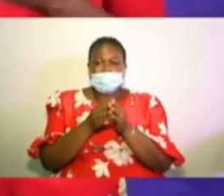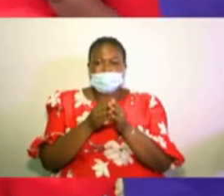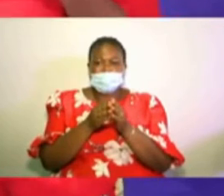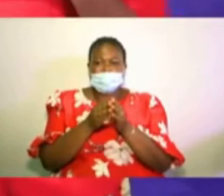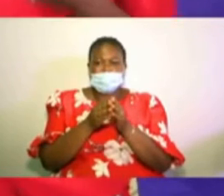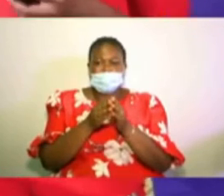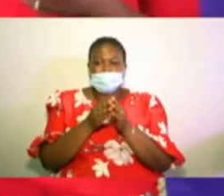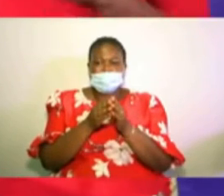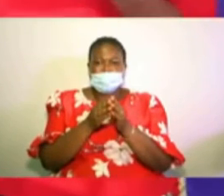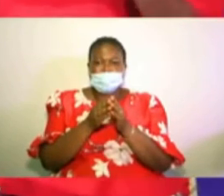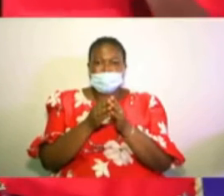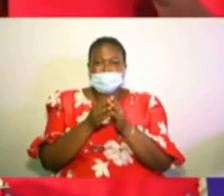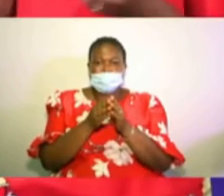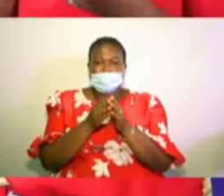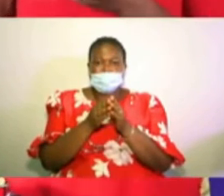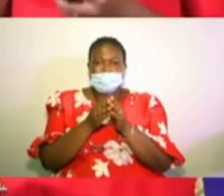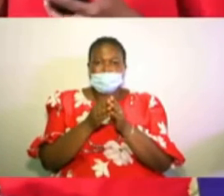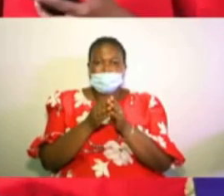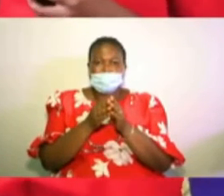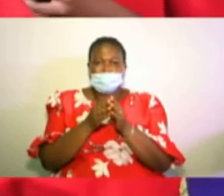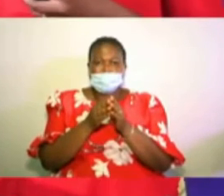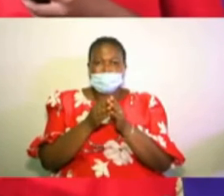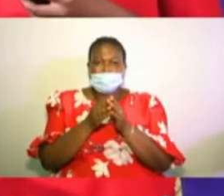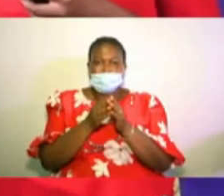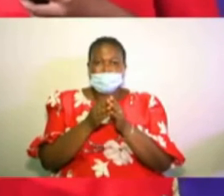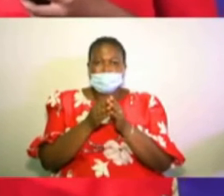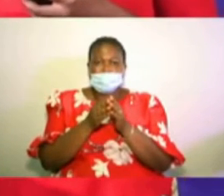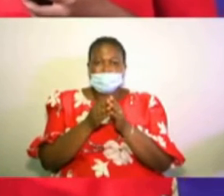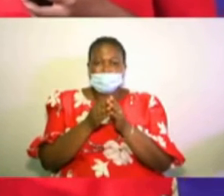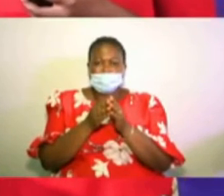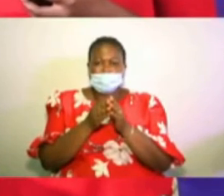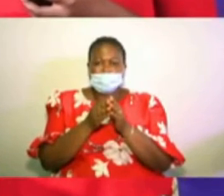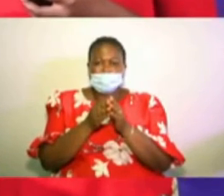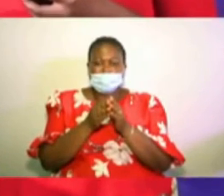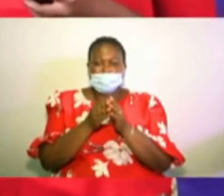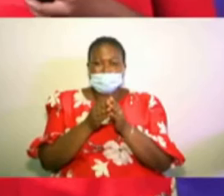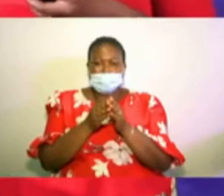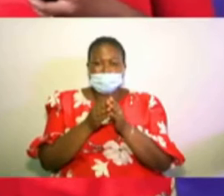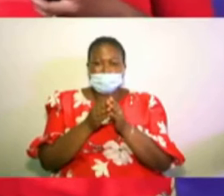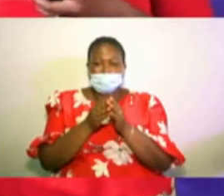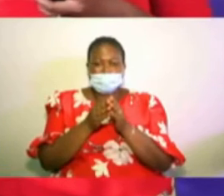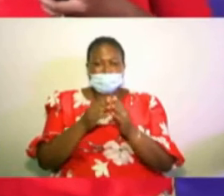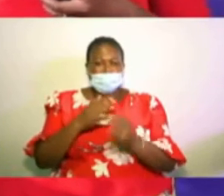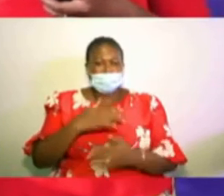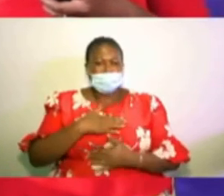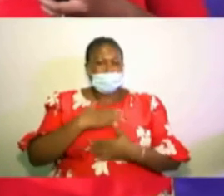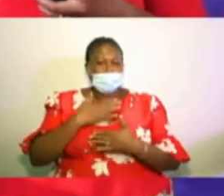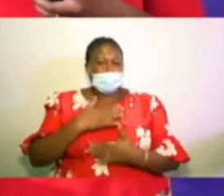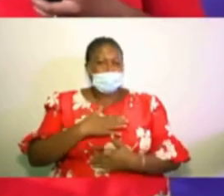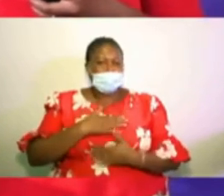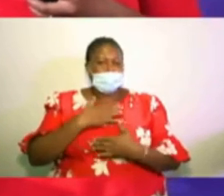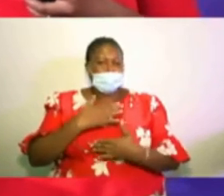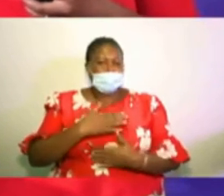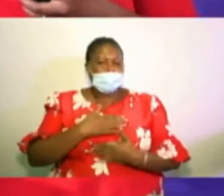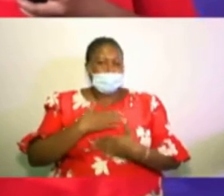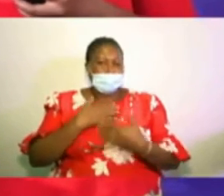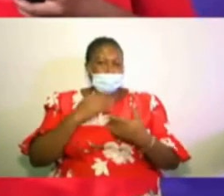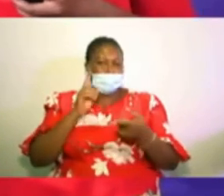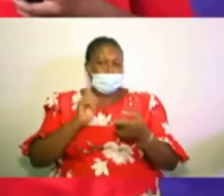l'occasion de prêcher lors de ces réunions. I'm so excited seeing my